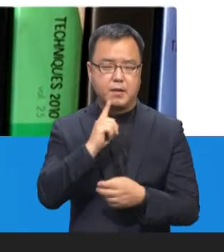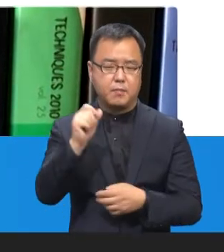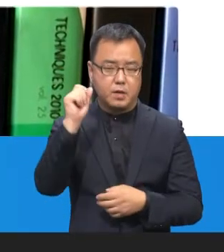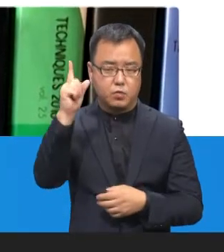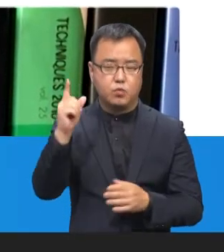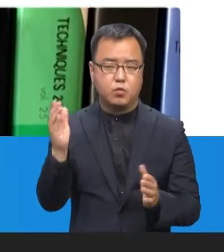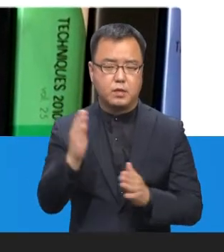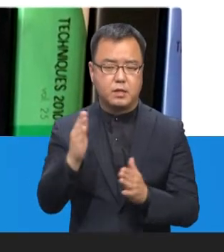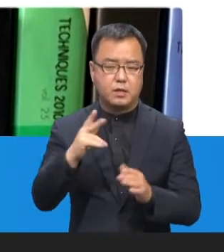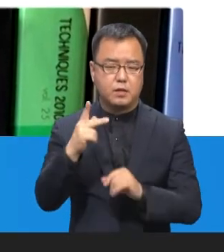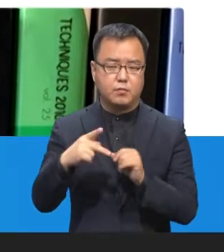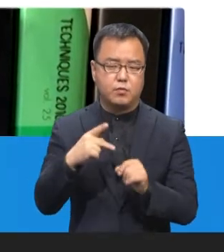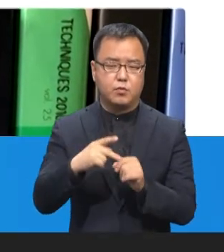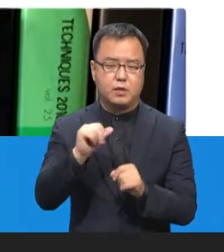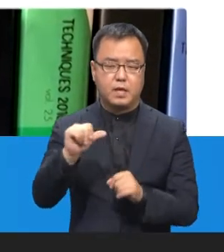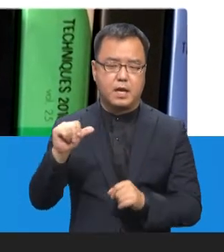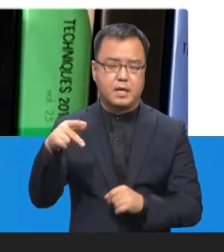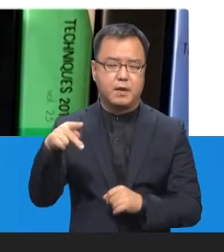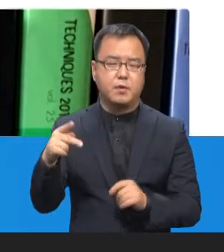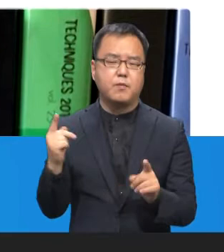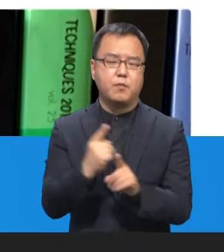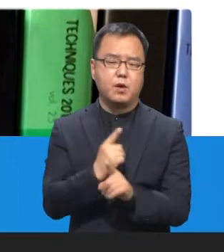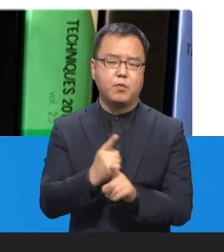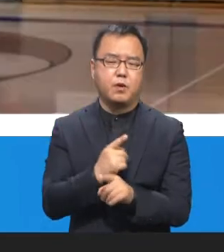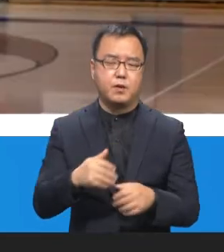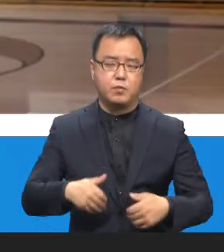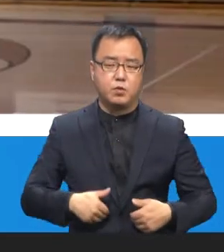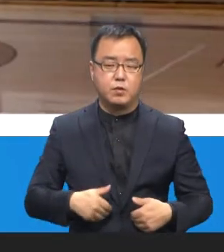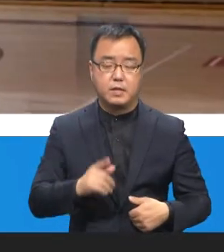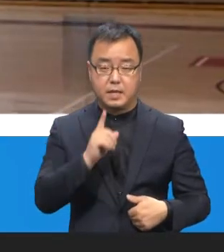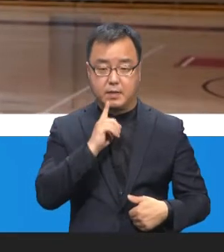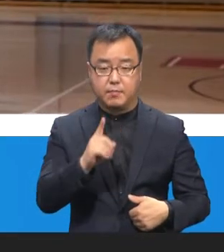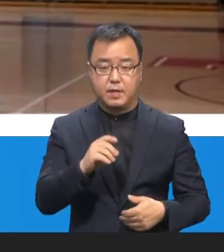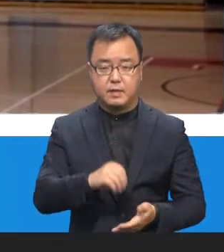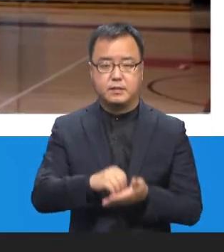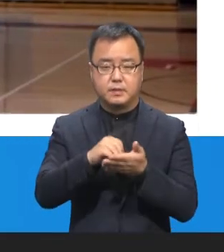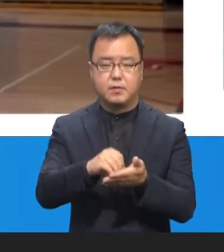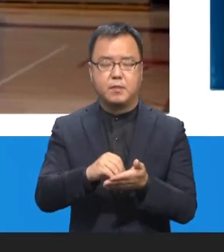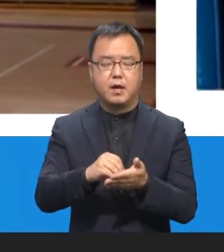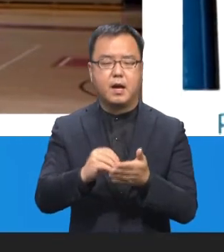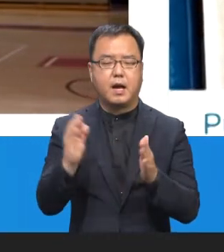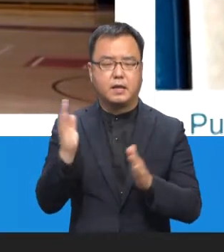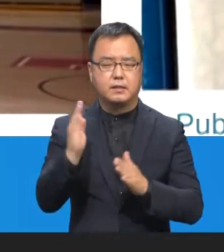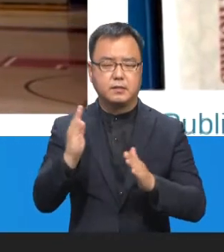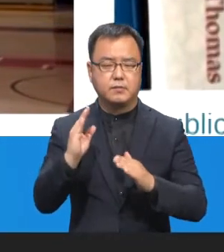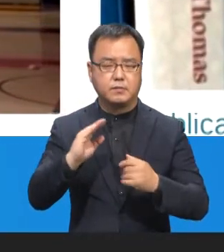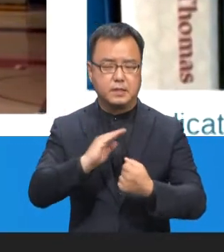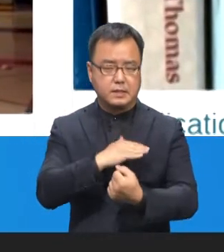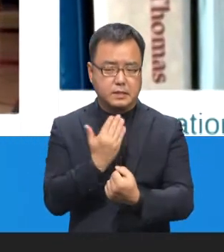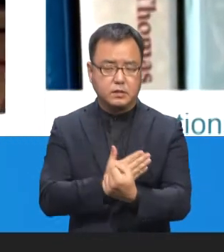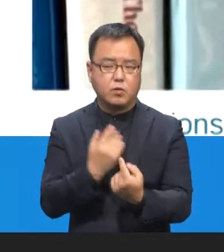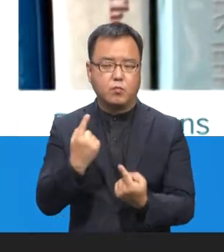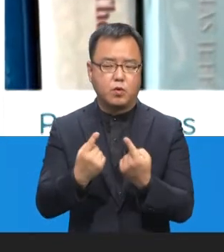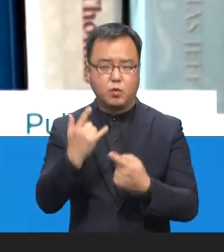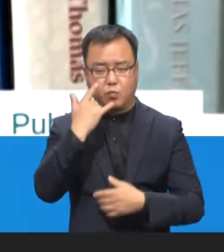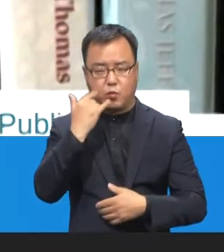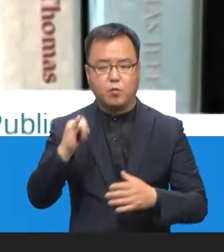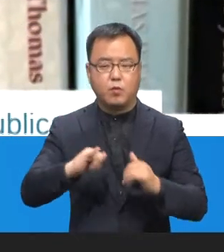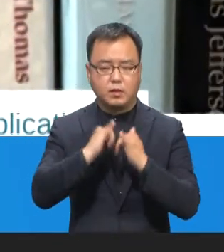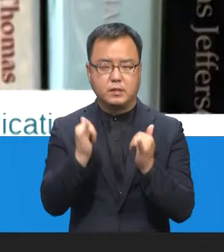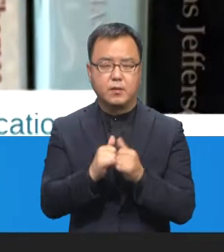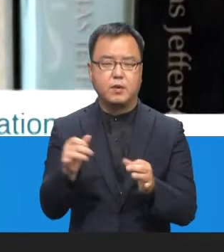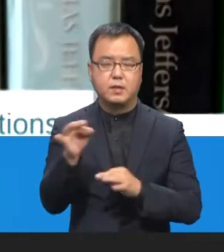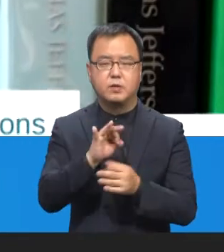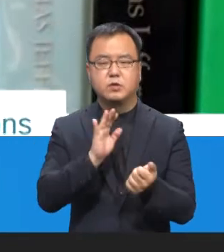한다고 지적하는 데요 이 프로그램에 참여하는 데 학생 개인의 학업능력 보단 부모의 사회 경제적 지원이 더 큰